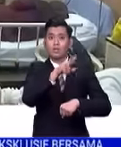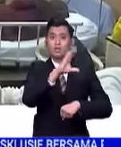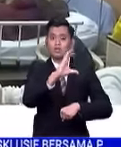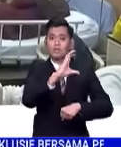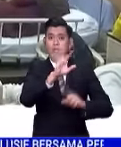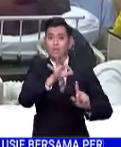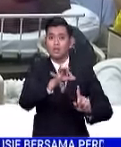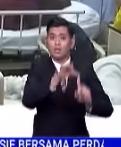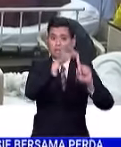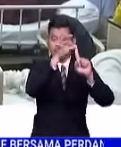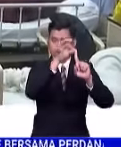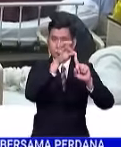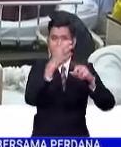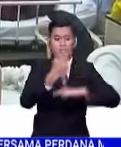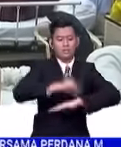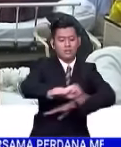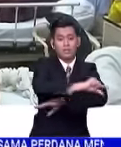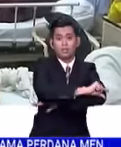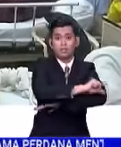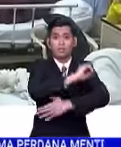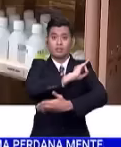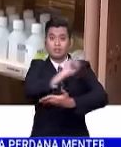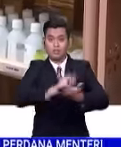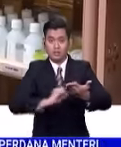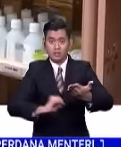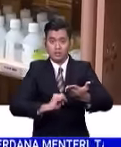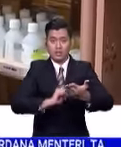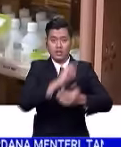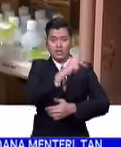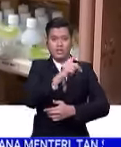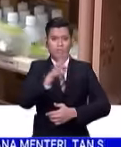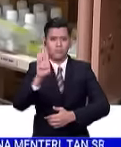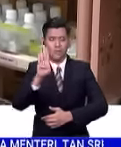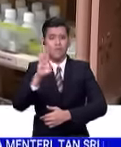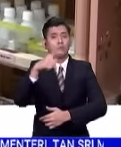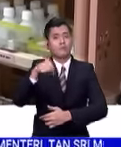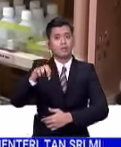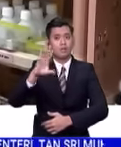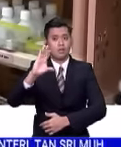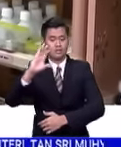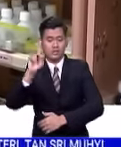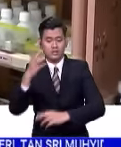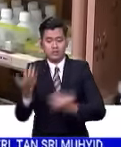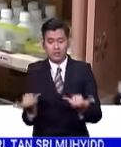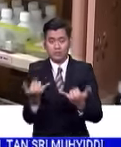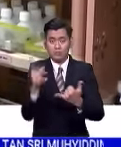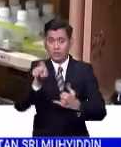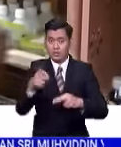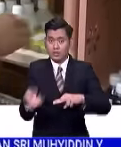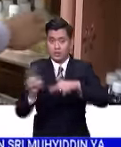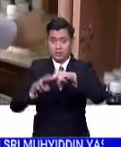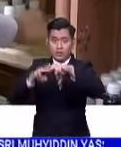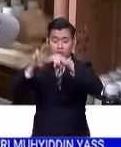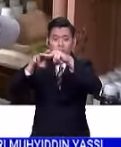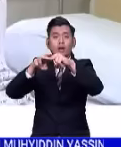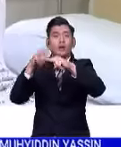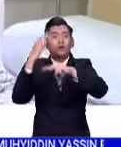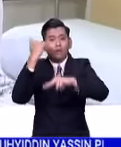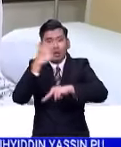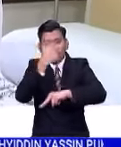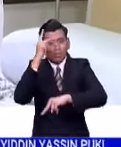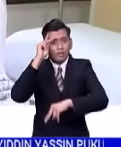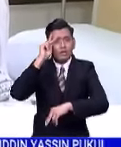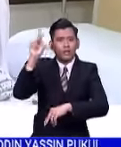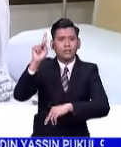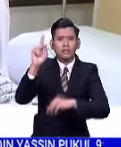Baru. Mengulas lanjut, Dr. Muhammad Azman berkata, keperluan PKRC yang semakin meningkat di Kelantan juga susulan negeri itu